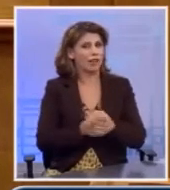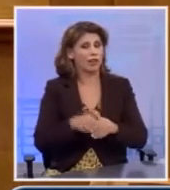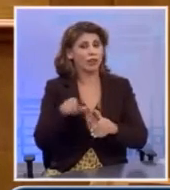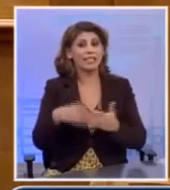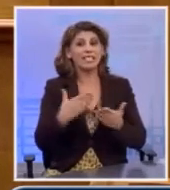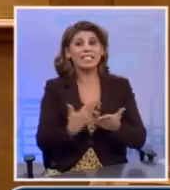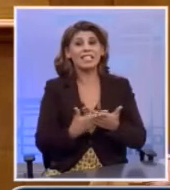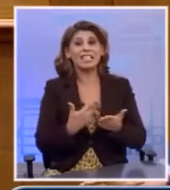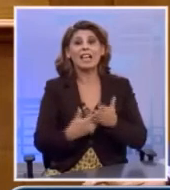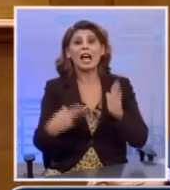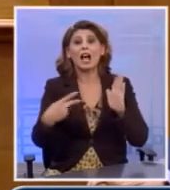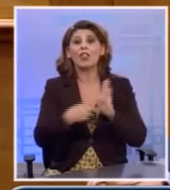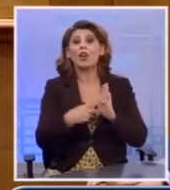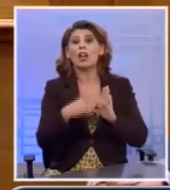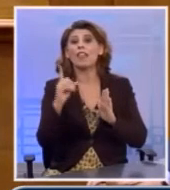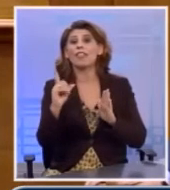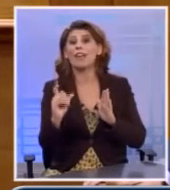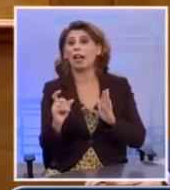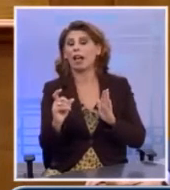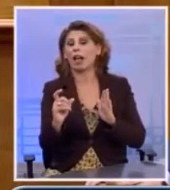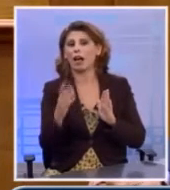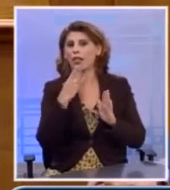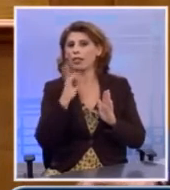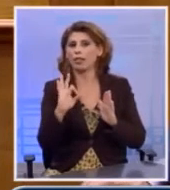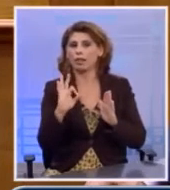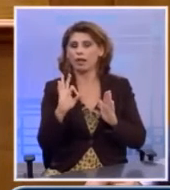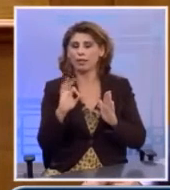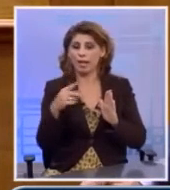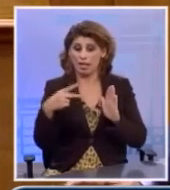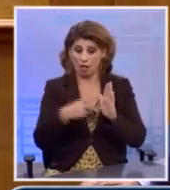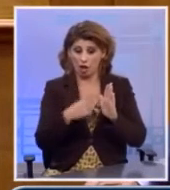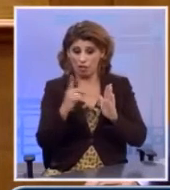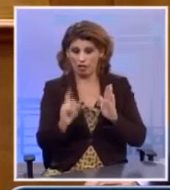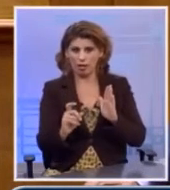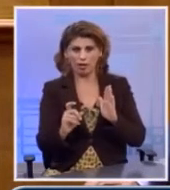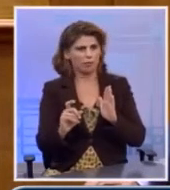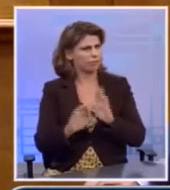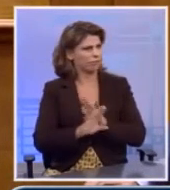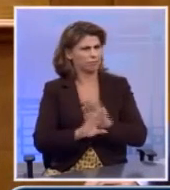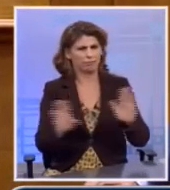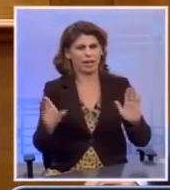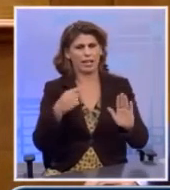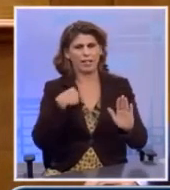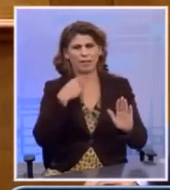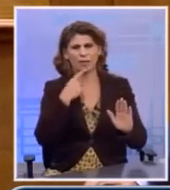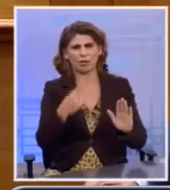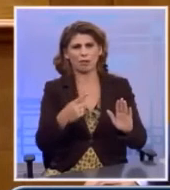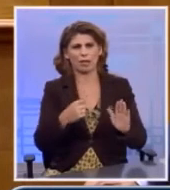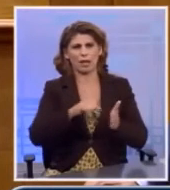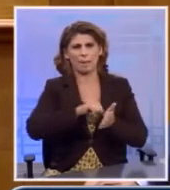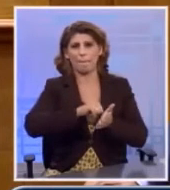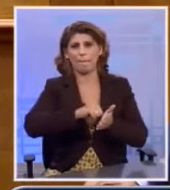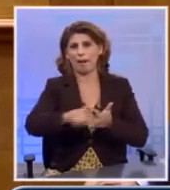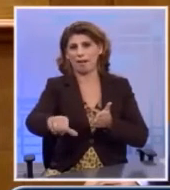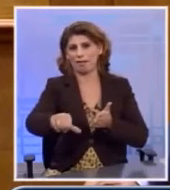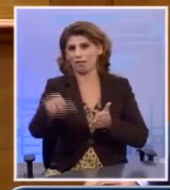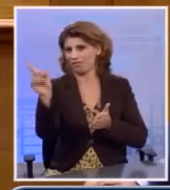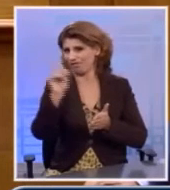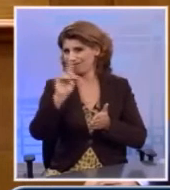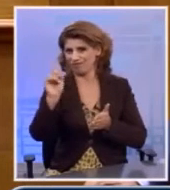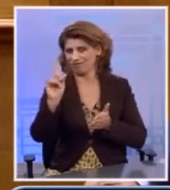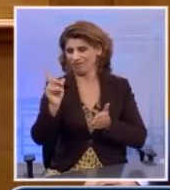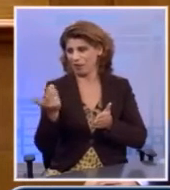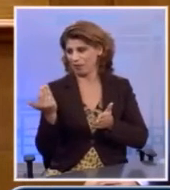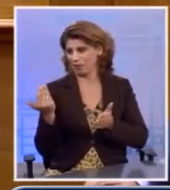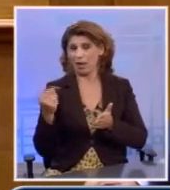του 2010. Δηλαδή για μια χρονιά που κανείς δεν μπορεί να μιλήσει για παραγραφή αδικημάτων. Και